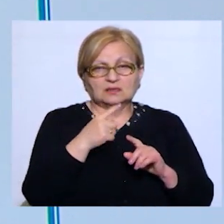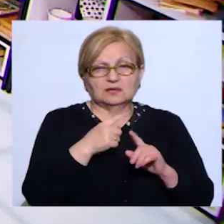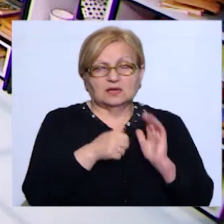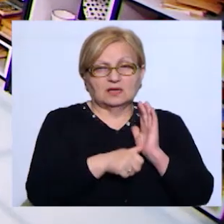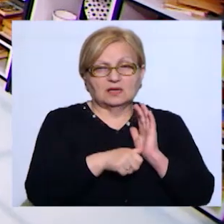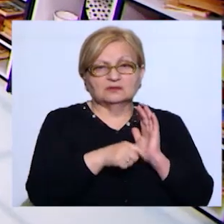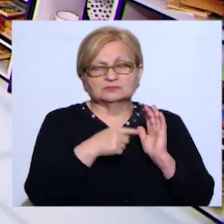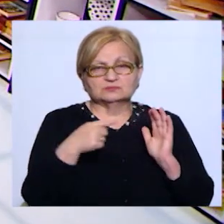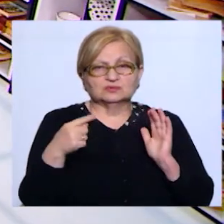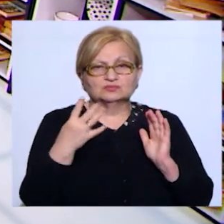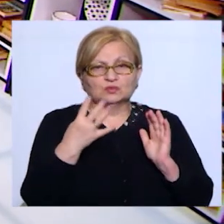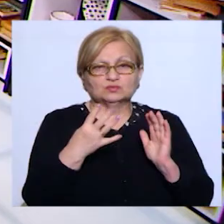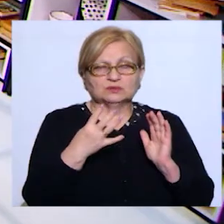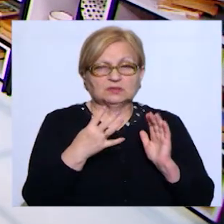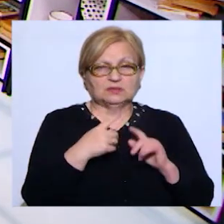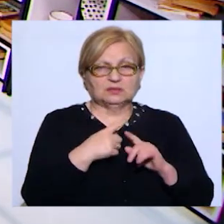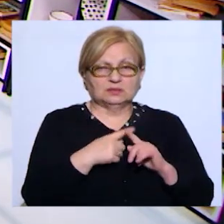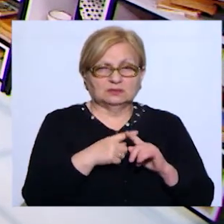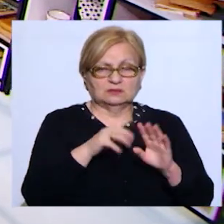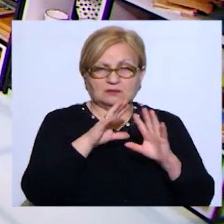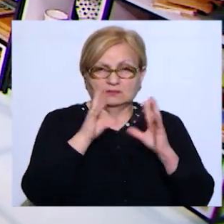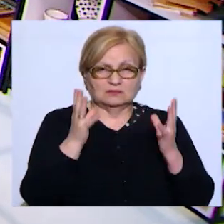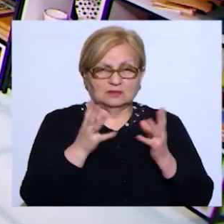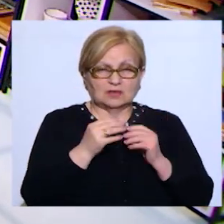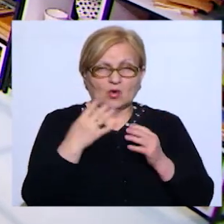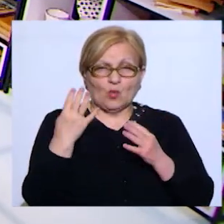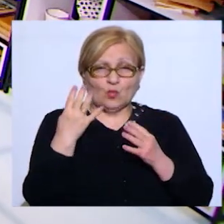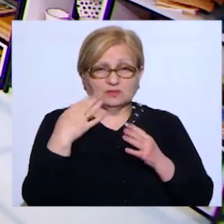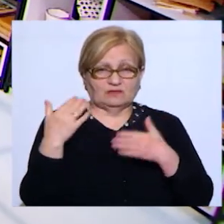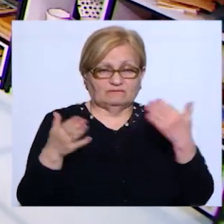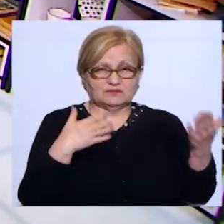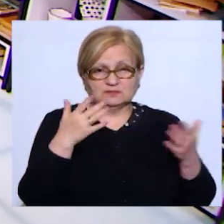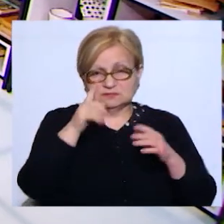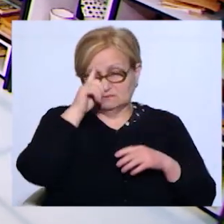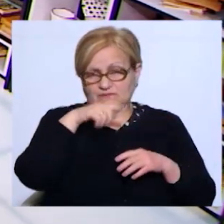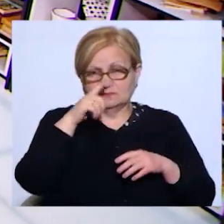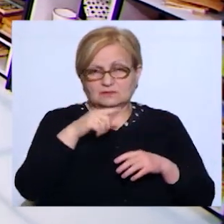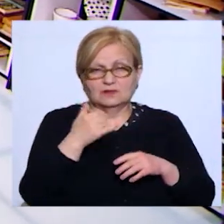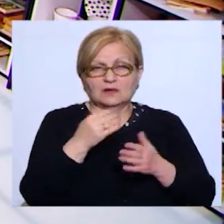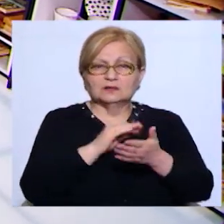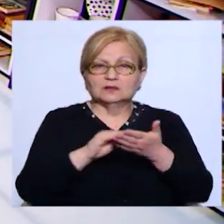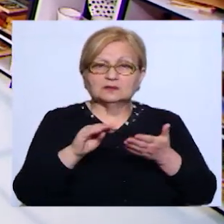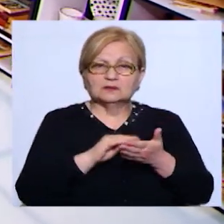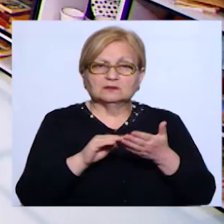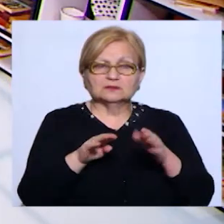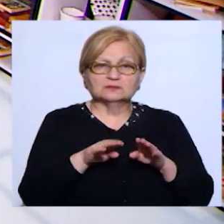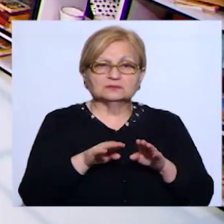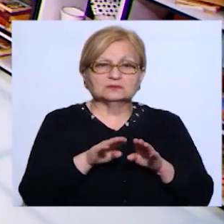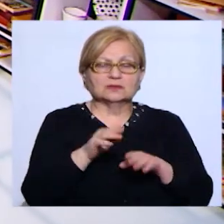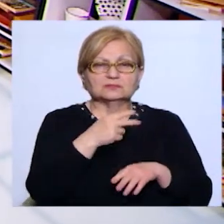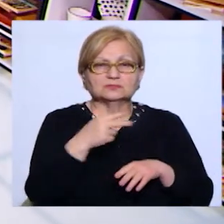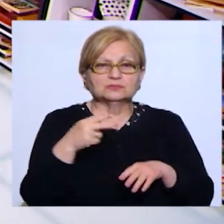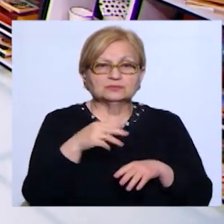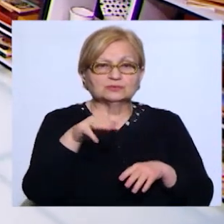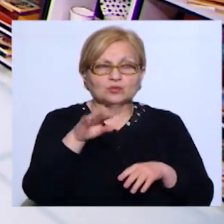- 4x. ესე იგი, ყველაფერი 4-ვე ნაწილი უკვე ცნობილია. მოდით ახლა დავწეროთ ტოლობა, ხო? ანუ ჩვენ